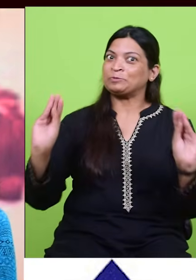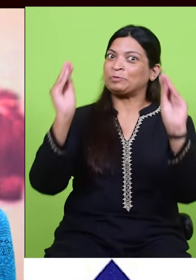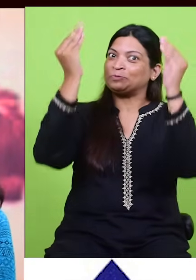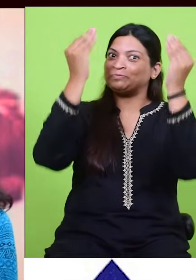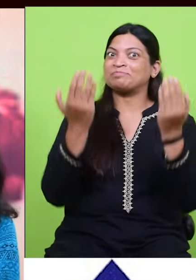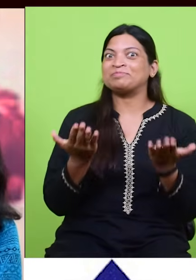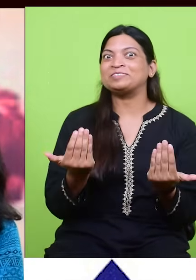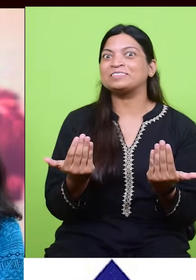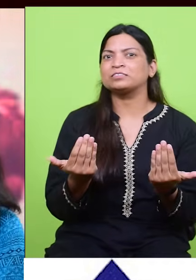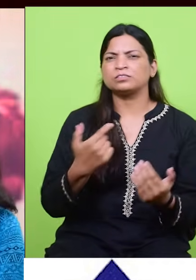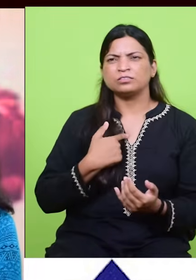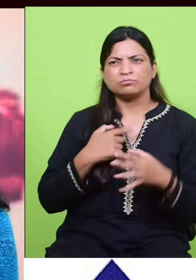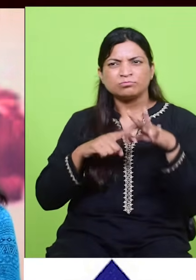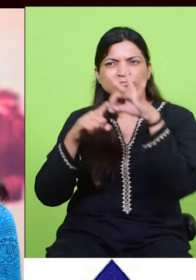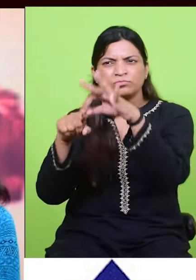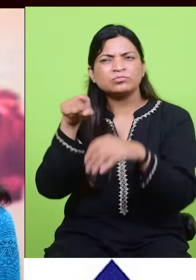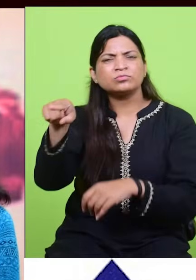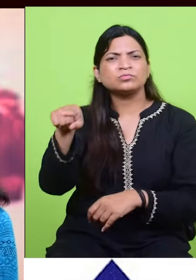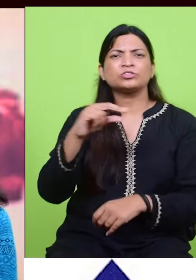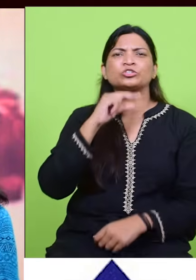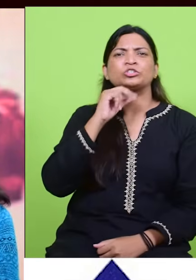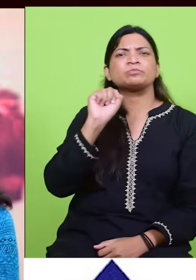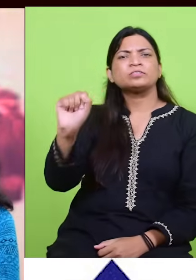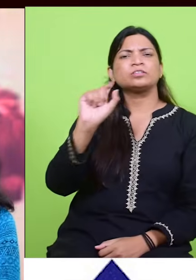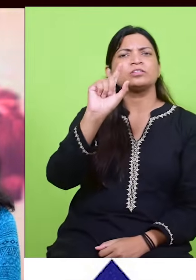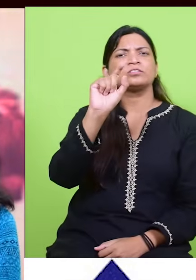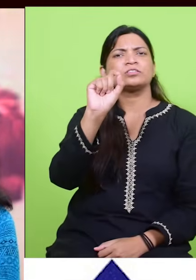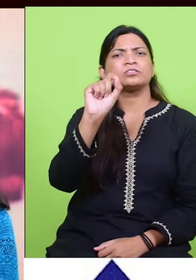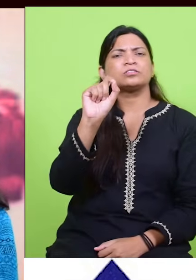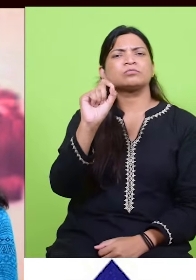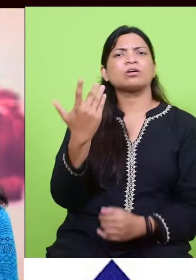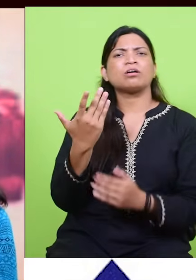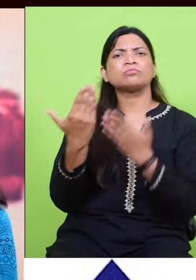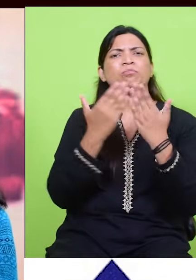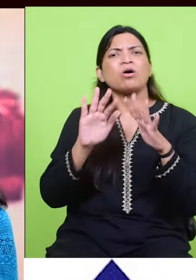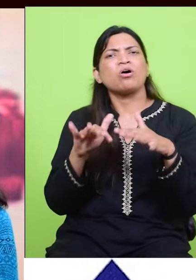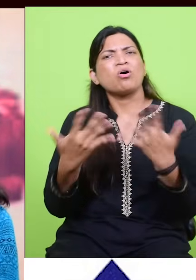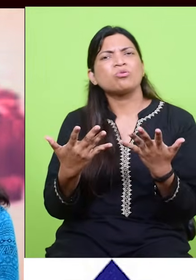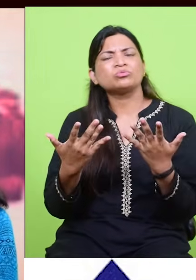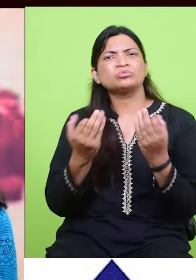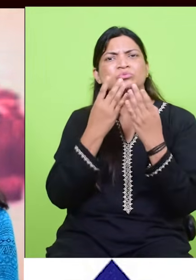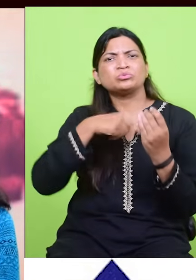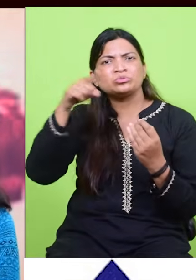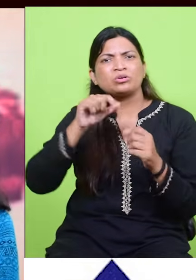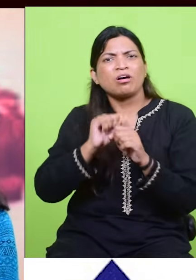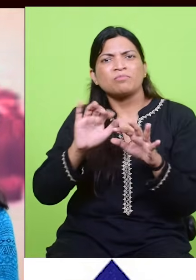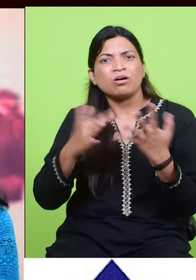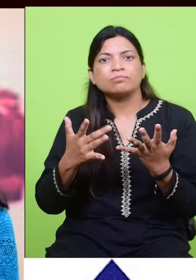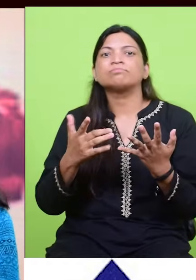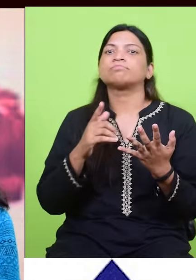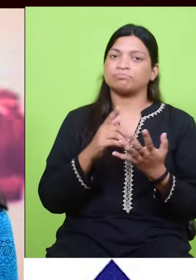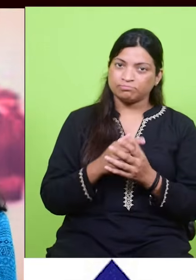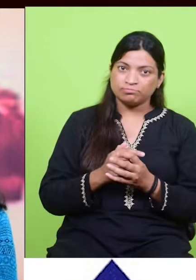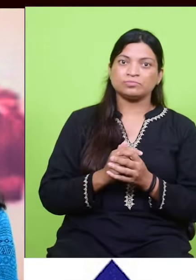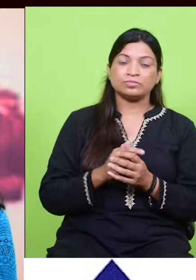जाएगा। मैम थोड़ा मुझे बता पाएंगे कि जो इनकी 10वीं तक की पढ़ाई है वो कैसे रही, मतलब कैसे वो स्कूल जाना और सारा काम करना?